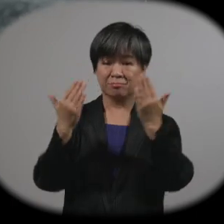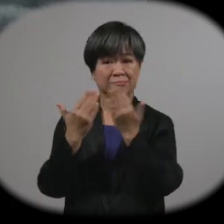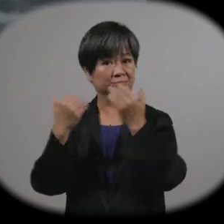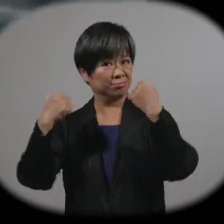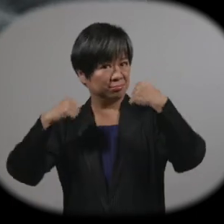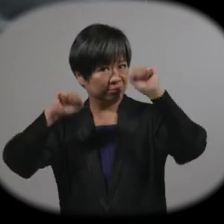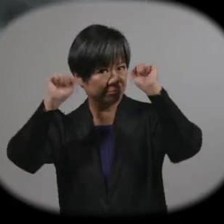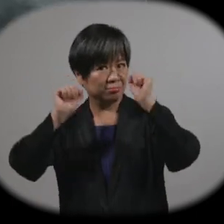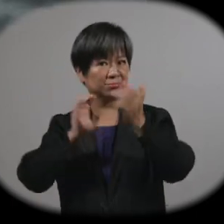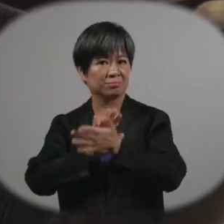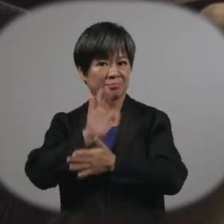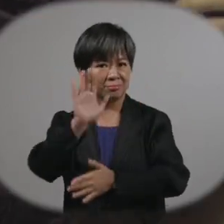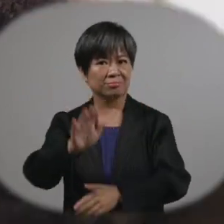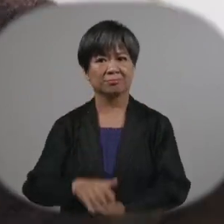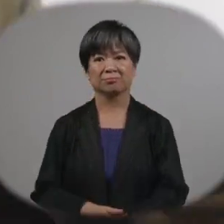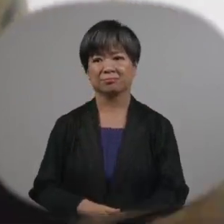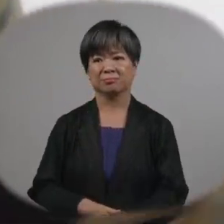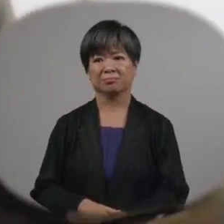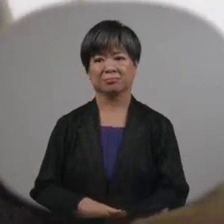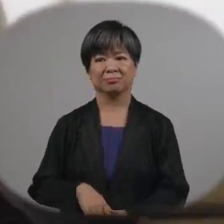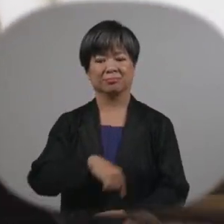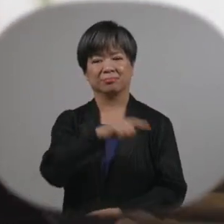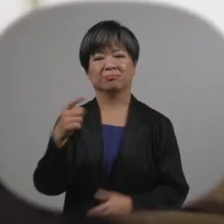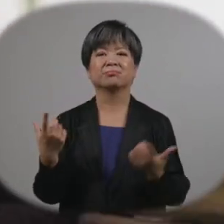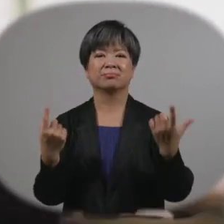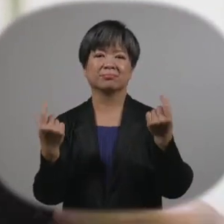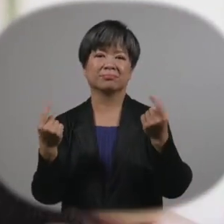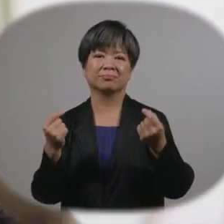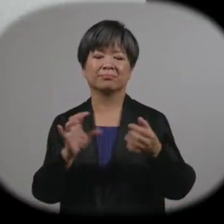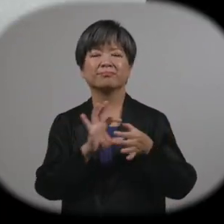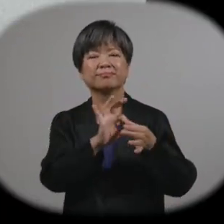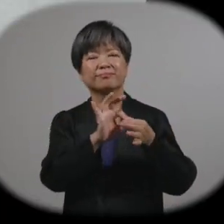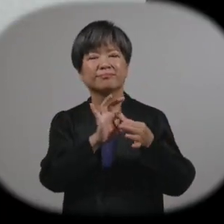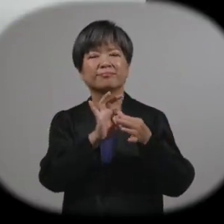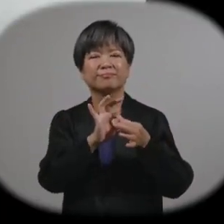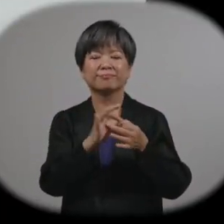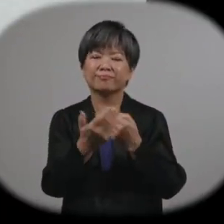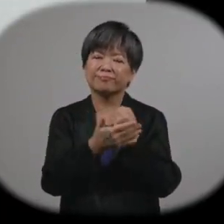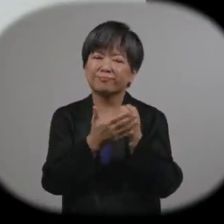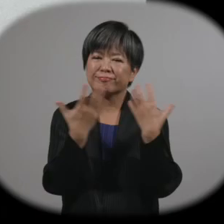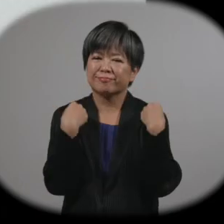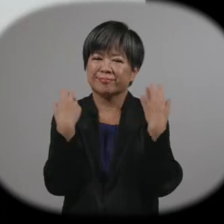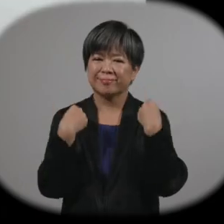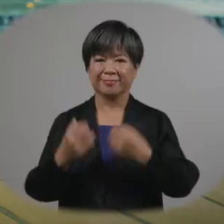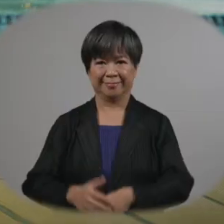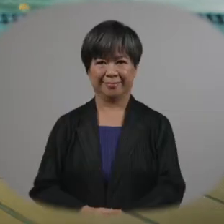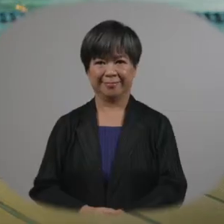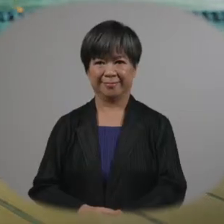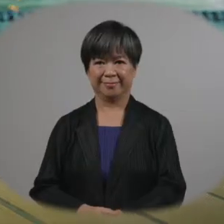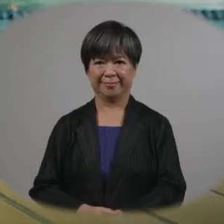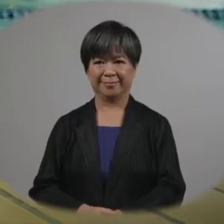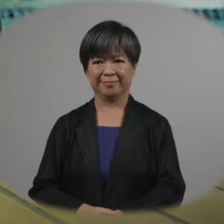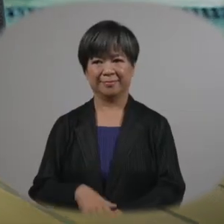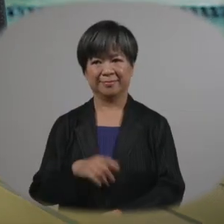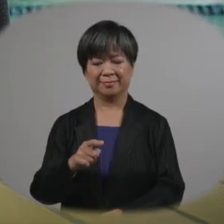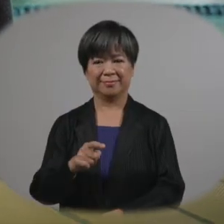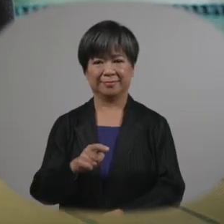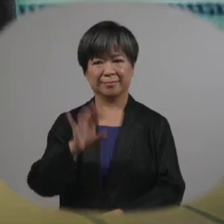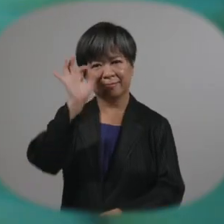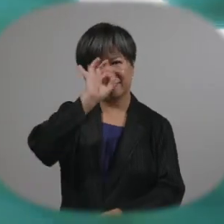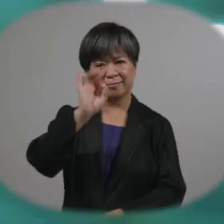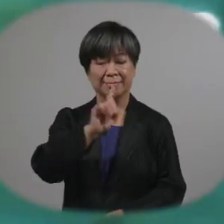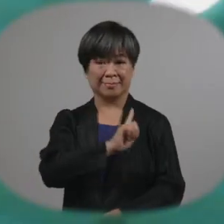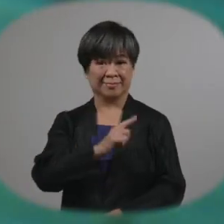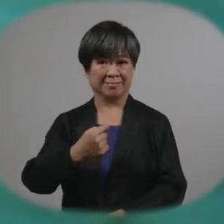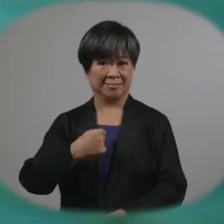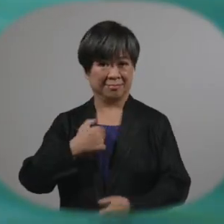能毕业了你们还是会跟以前的队友就是有很好的联系。 对于一些还在寻找